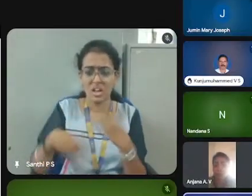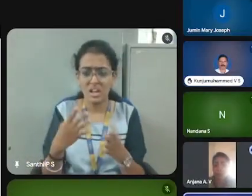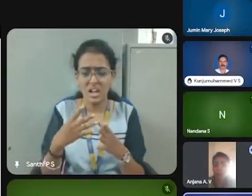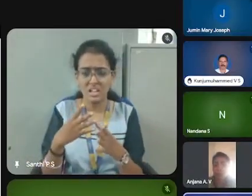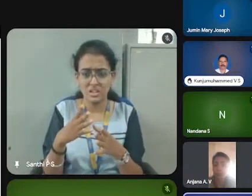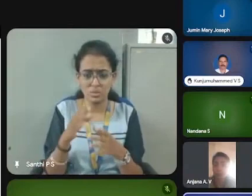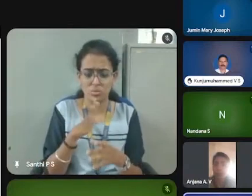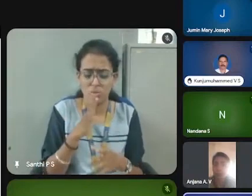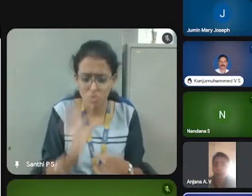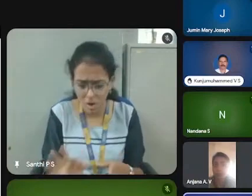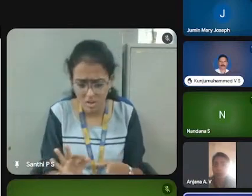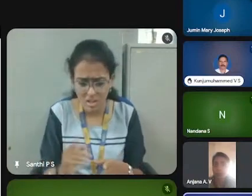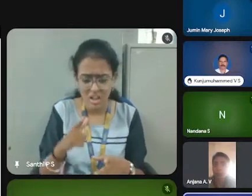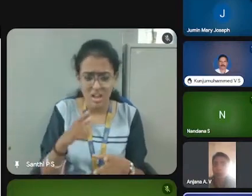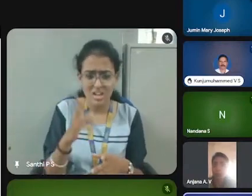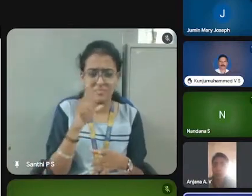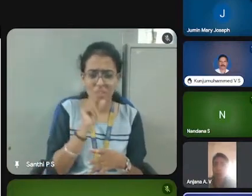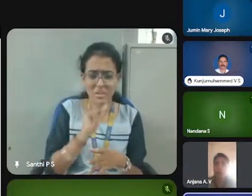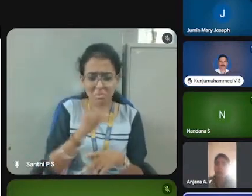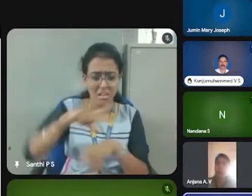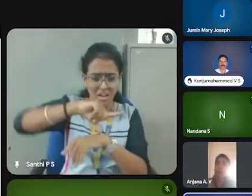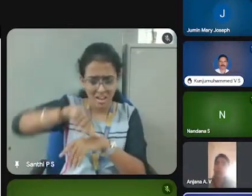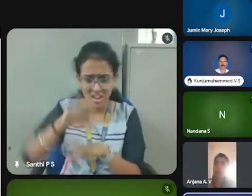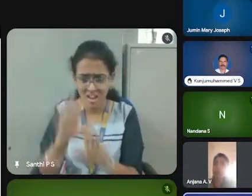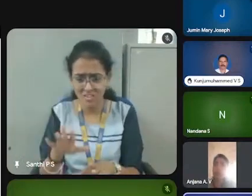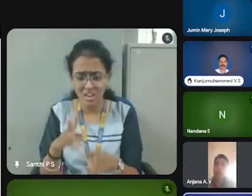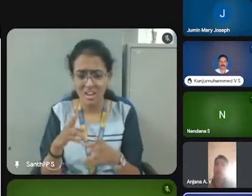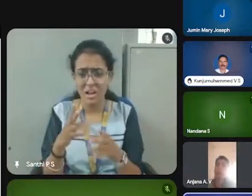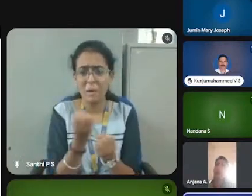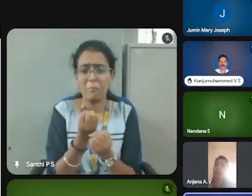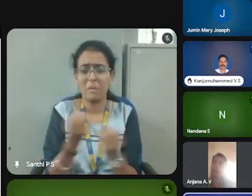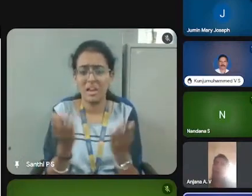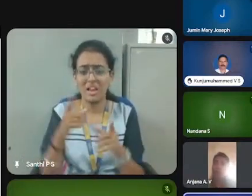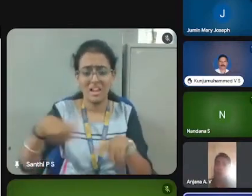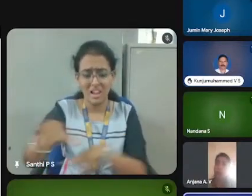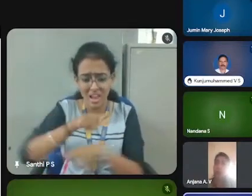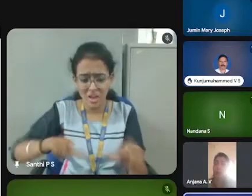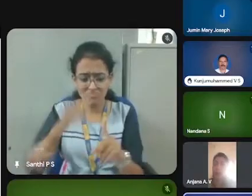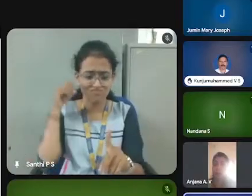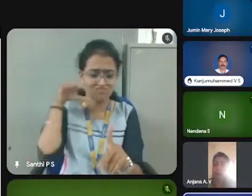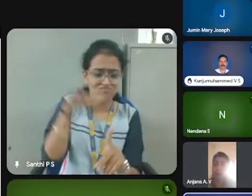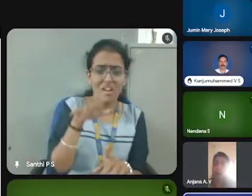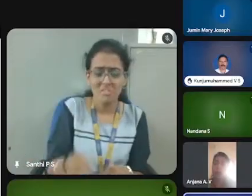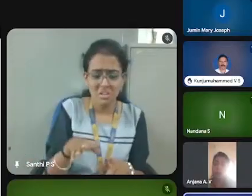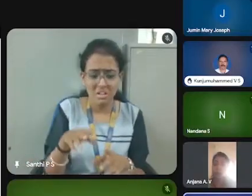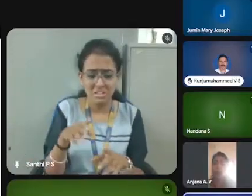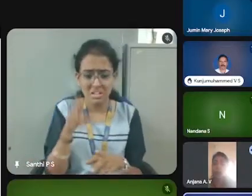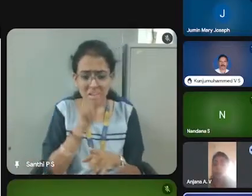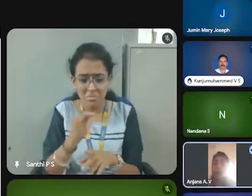ആണോ, ശരിക്കും സ്പീച്ച് ഡിലേ തന്നെയാണോ, അതോ ഈ പല ലാംഗ്വേജിന്റെ ഇൻഫ്ലുവൻസ് കൊണ്ട് അതിന് സംസാരിക്കാൻ പറ്റാത്തയാണോ, അത്